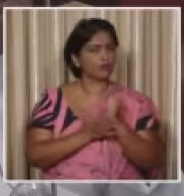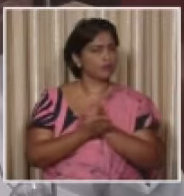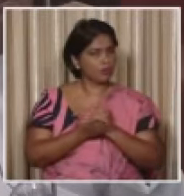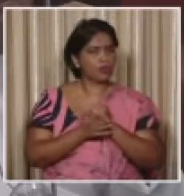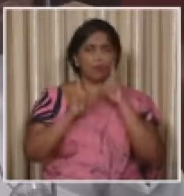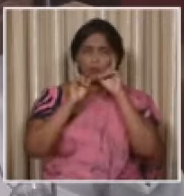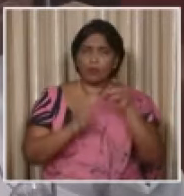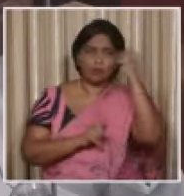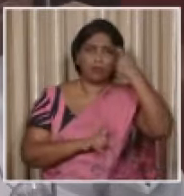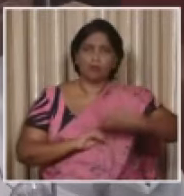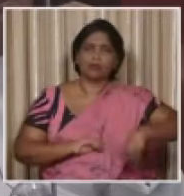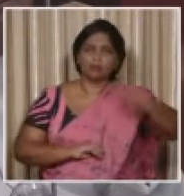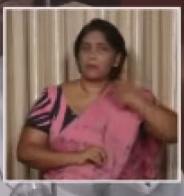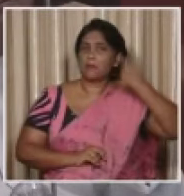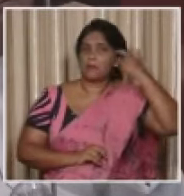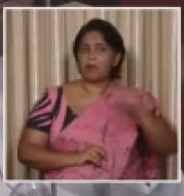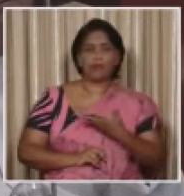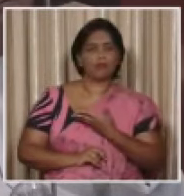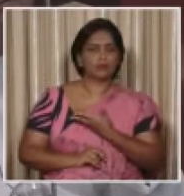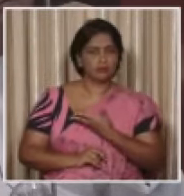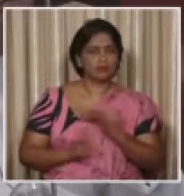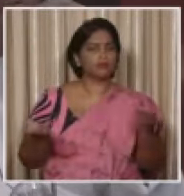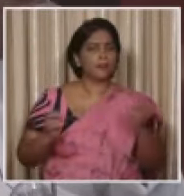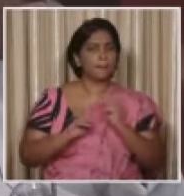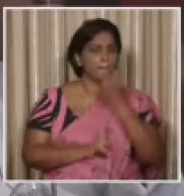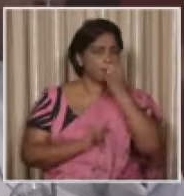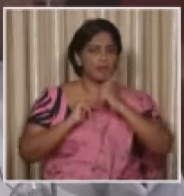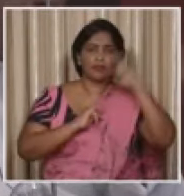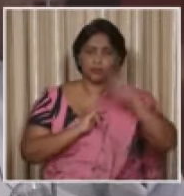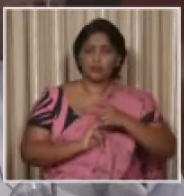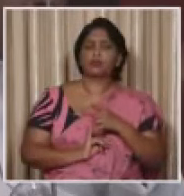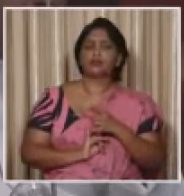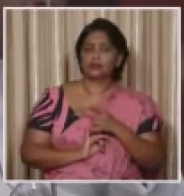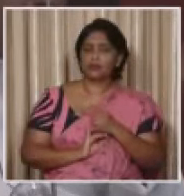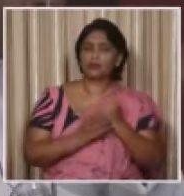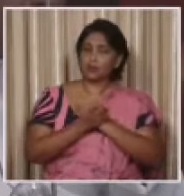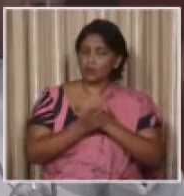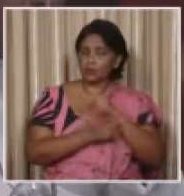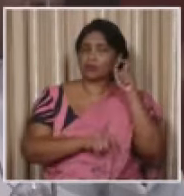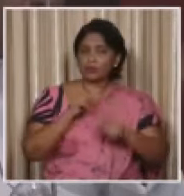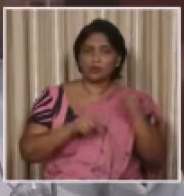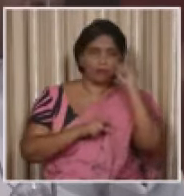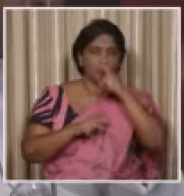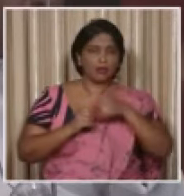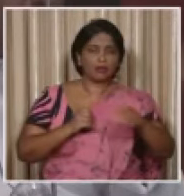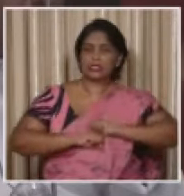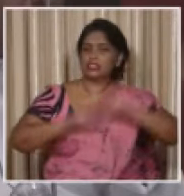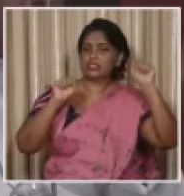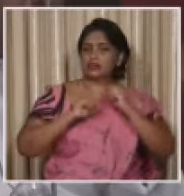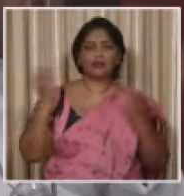meha samada padiwena kiba balaporthuwe kiyinawa dan peeradide viswidyalaye inda sielu dena me maase antimata parata